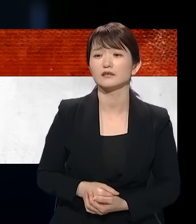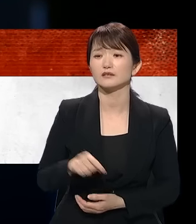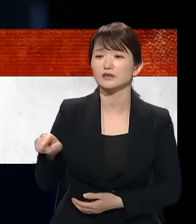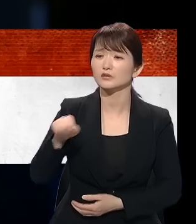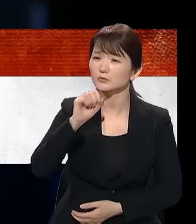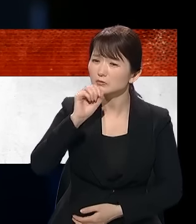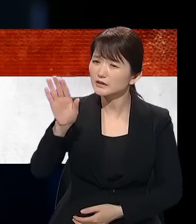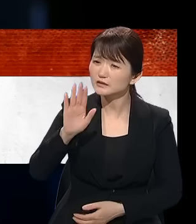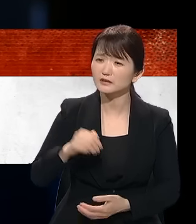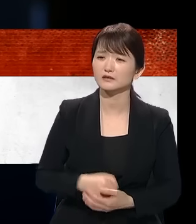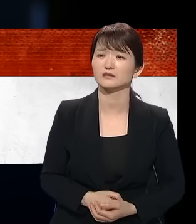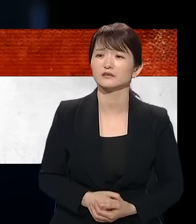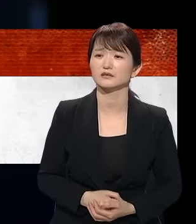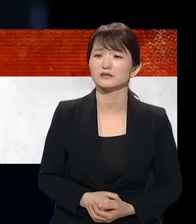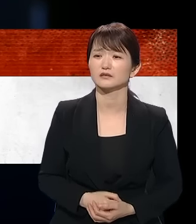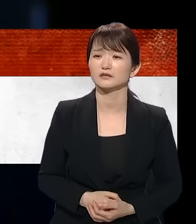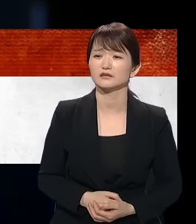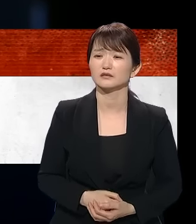그렇다 하더라도